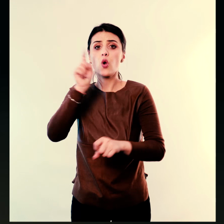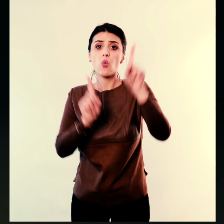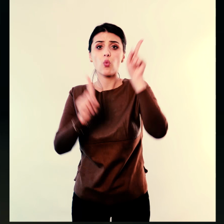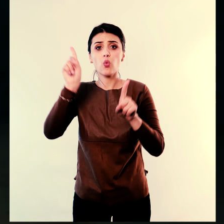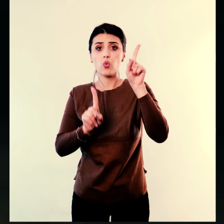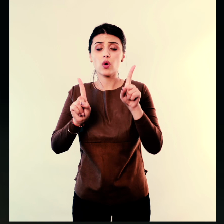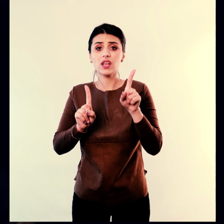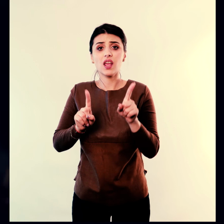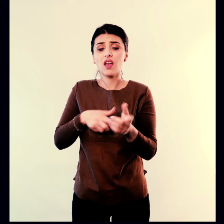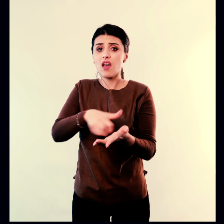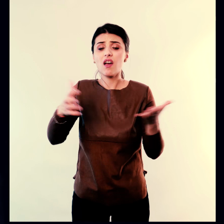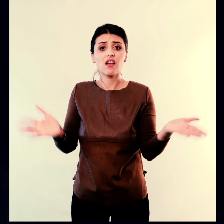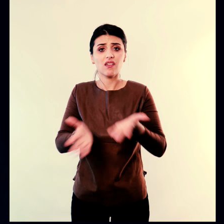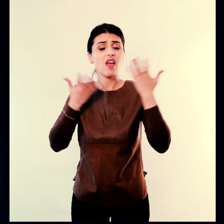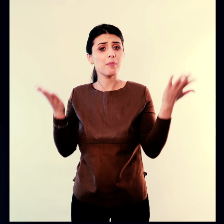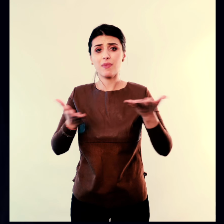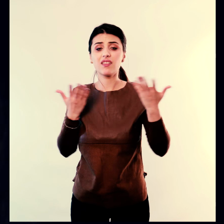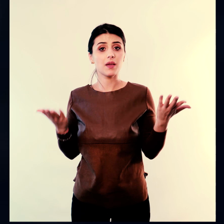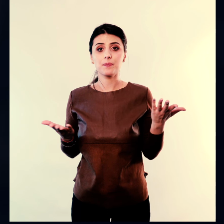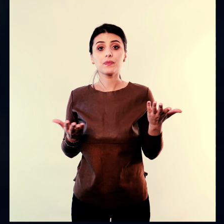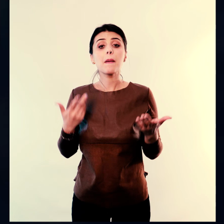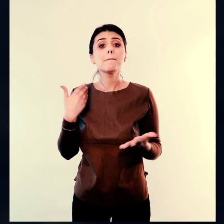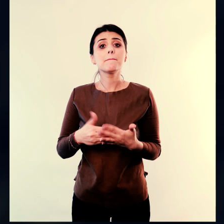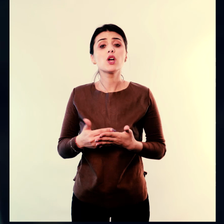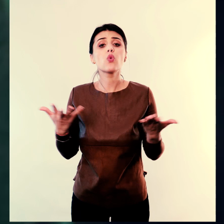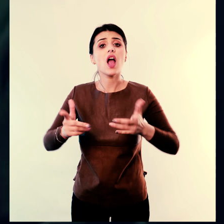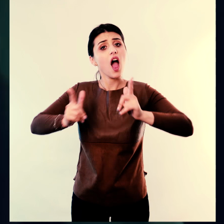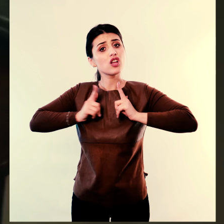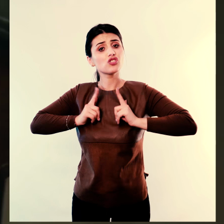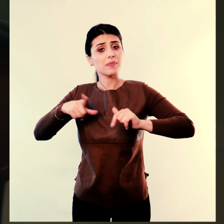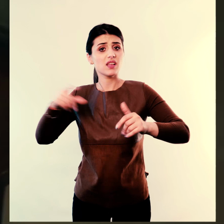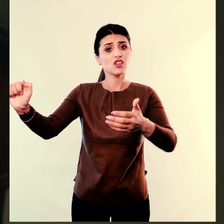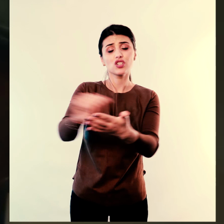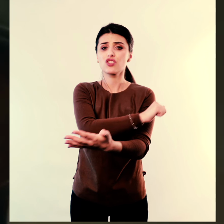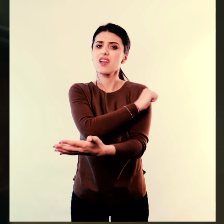Unii ori pe vers, între care așteapșa.